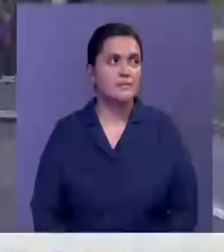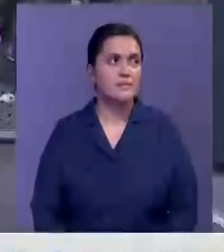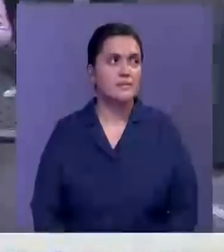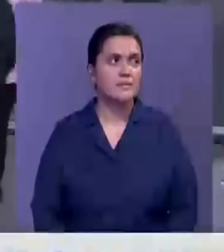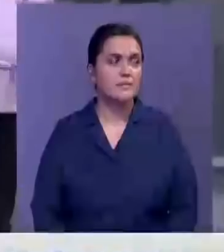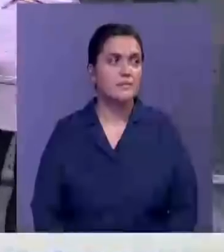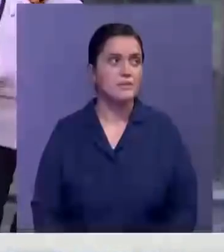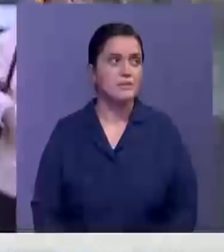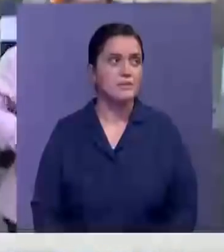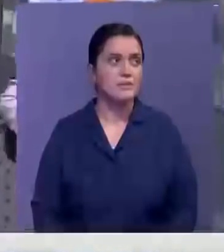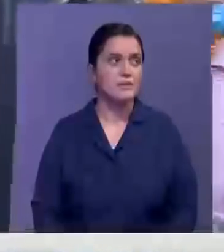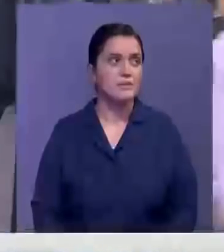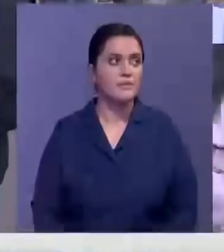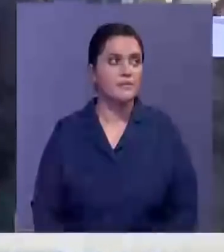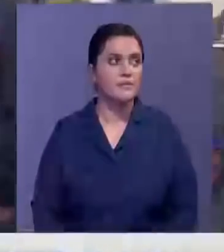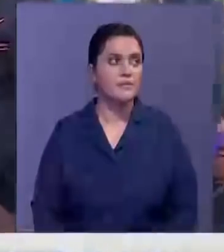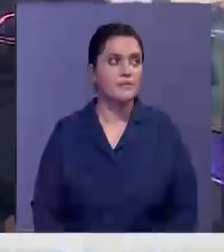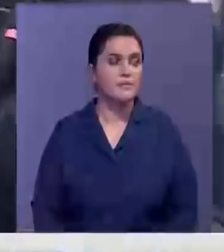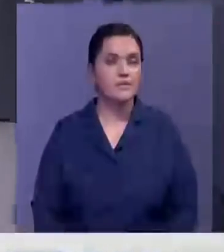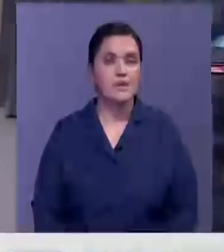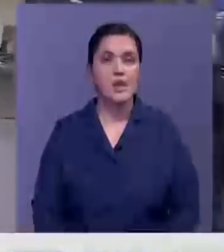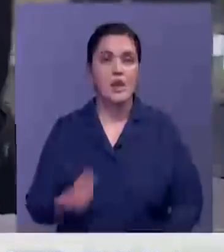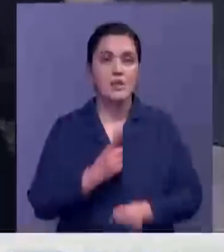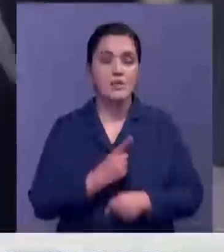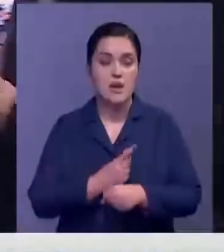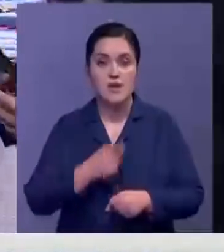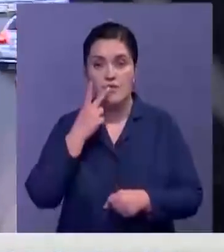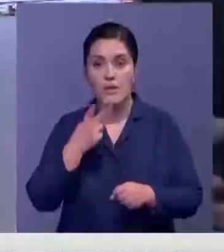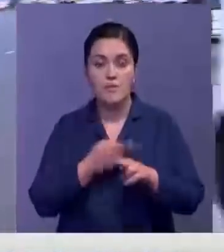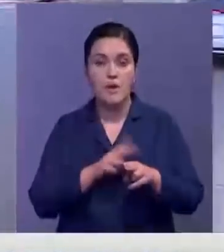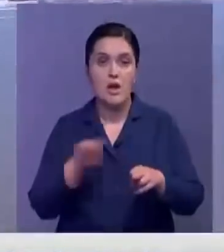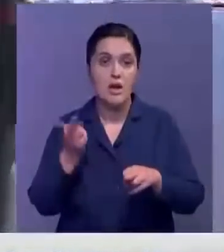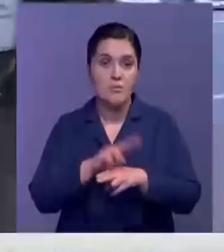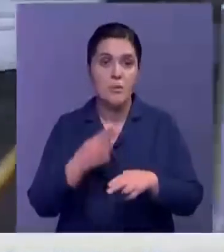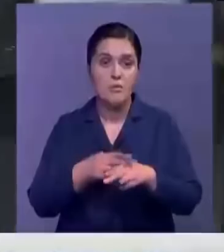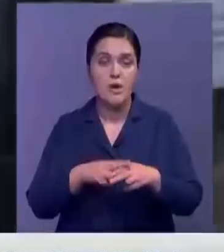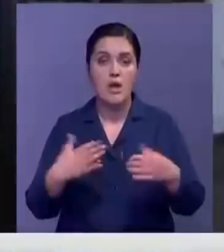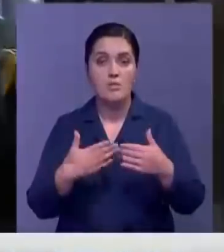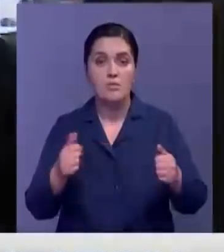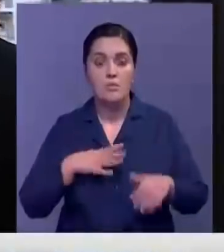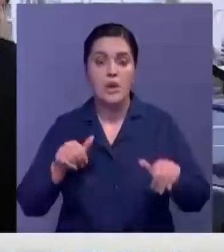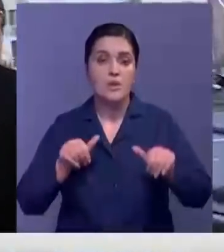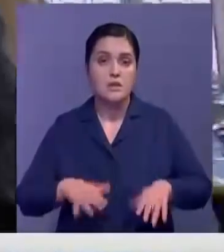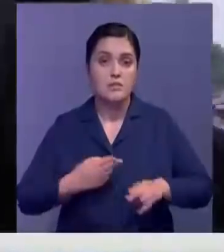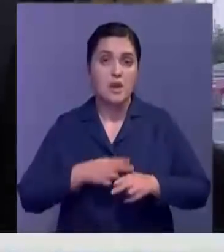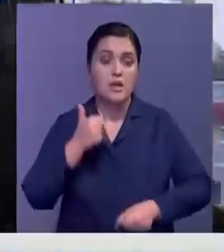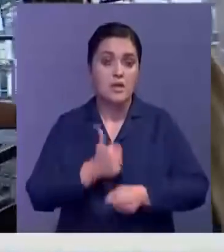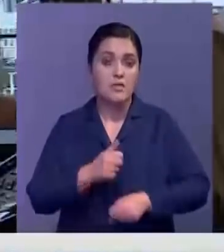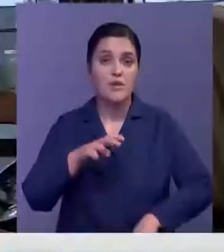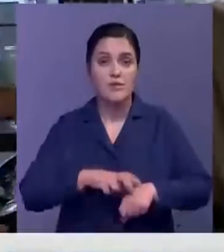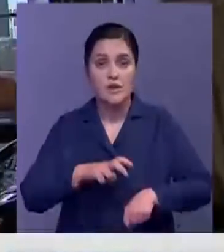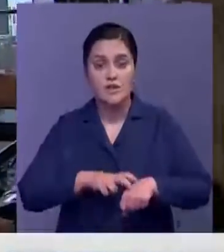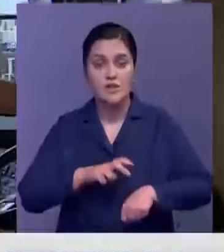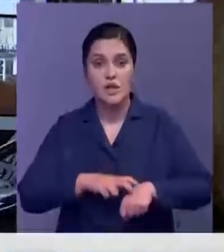как, если я не ошибаюсь, по последнему постановлению главного санитарного врача, сейчас только есть ограничения